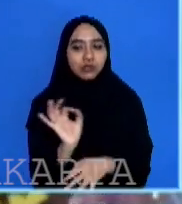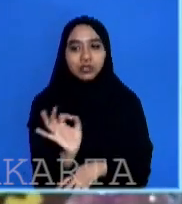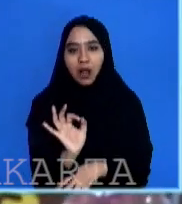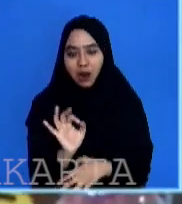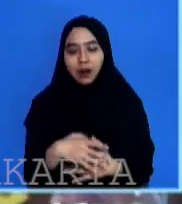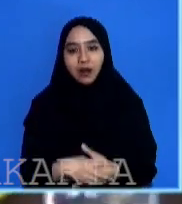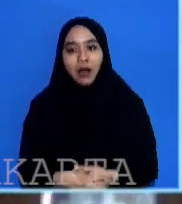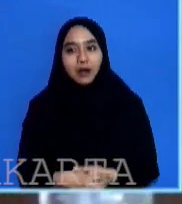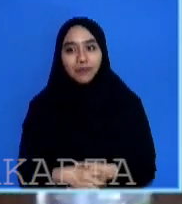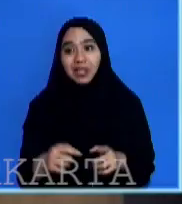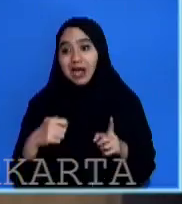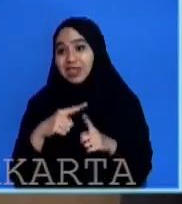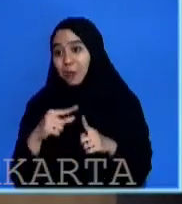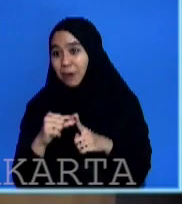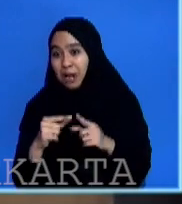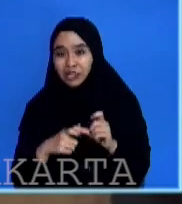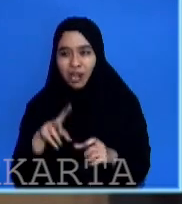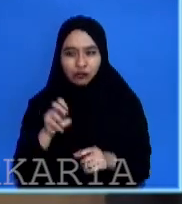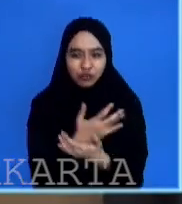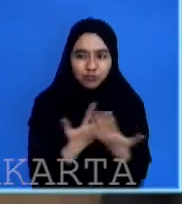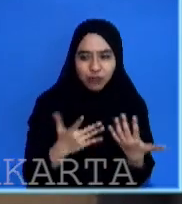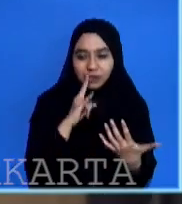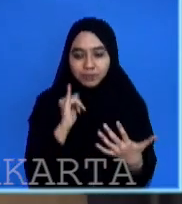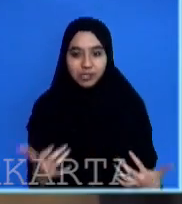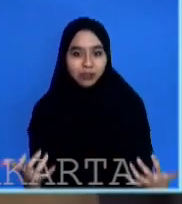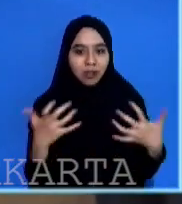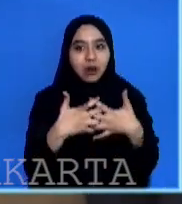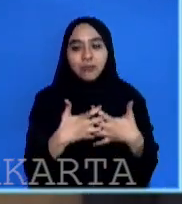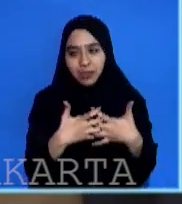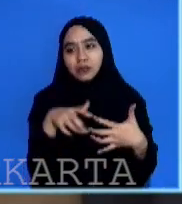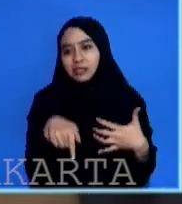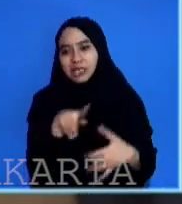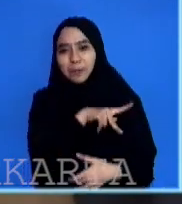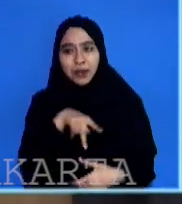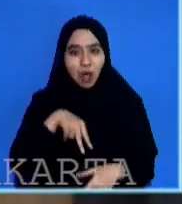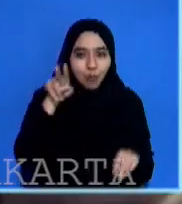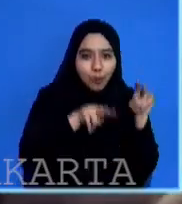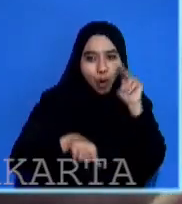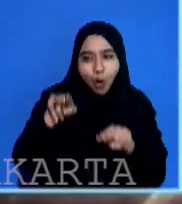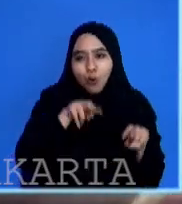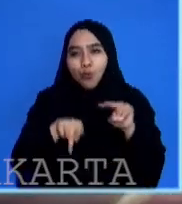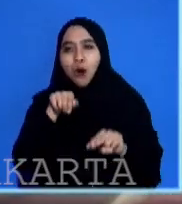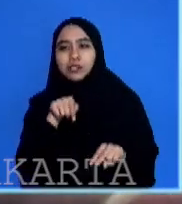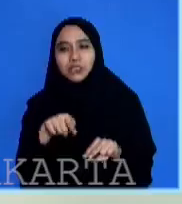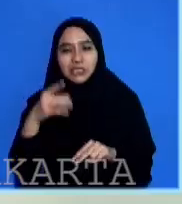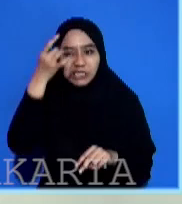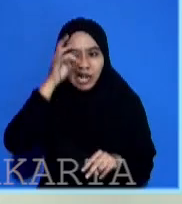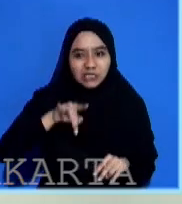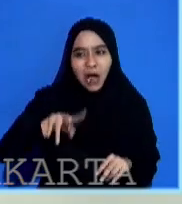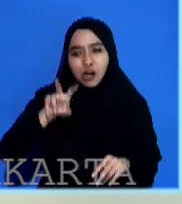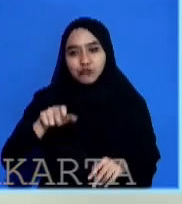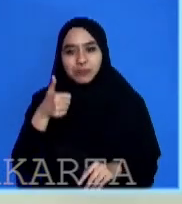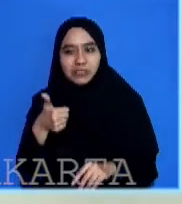dituntut bisa bersinergi dengan komponen lain termasuk panitia pengawas tingkat desa yang juga tersebar di lokasi TPS